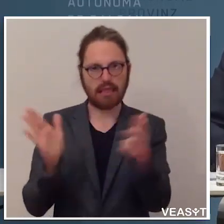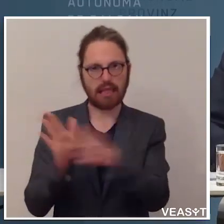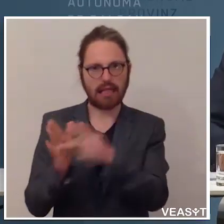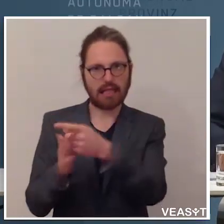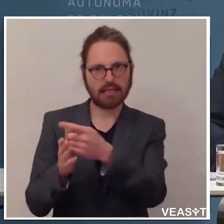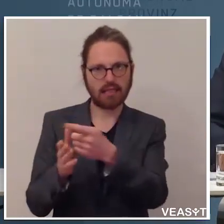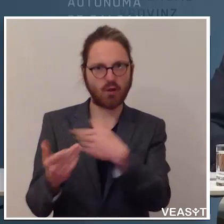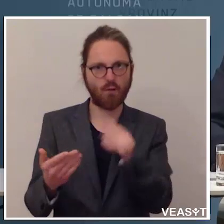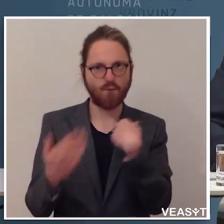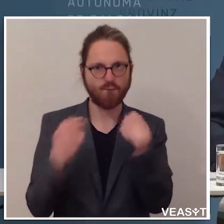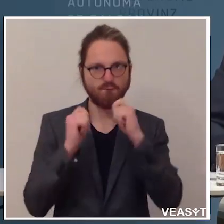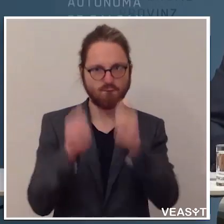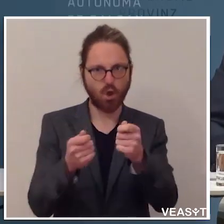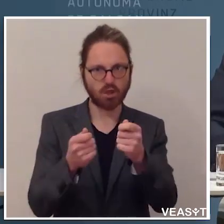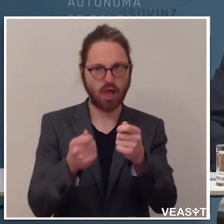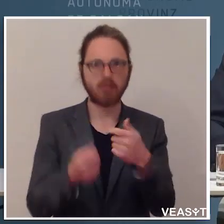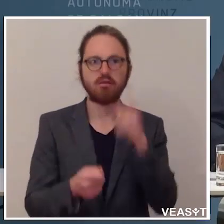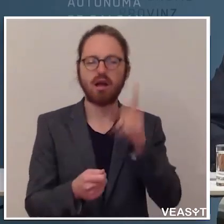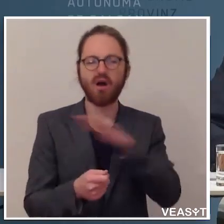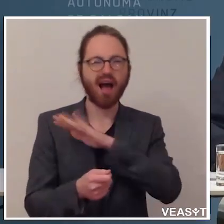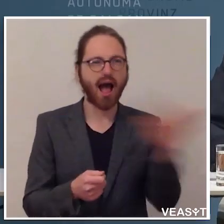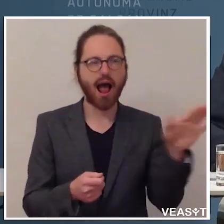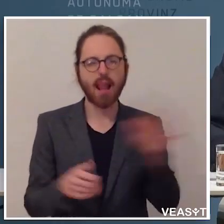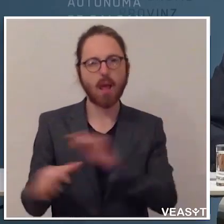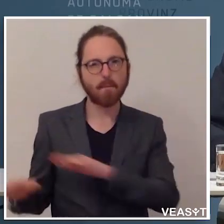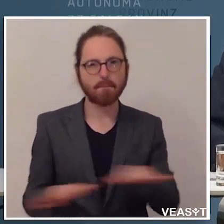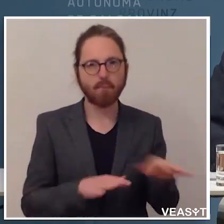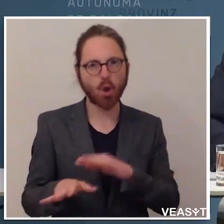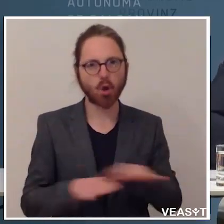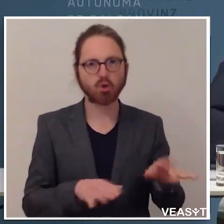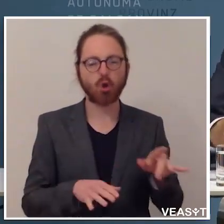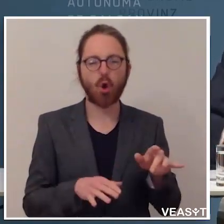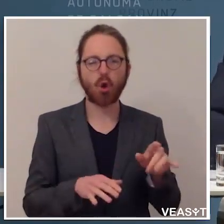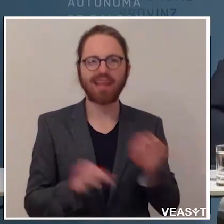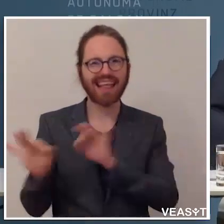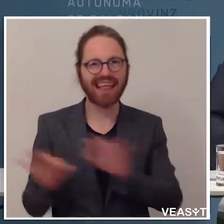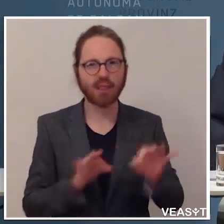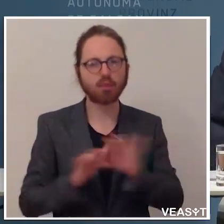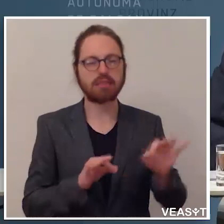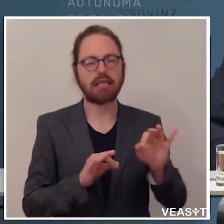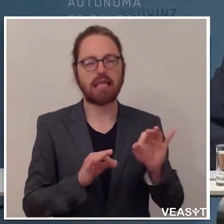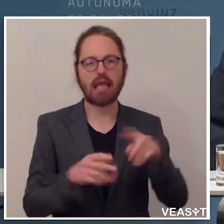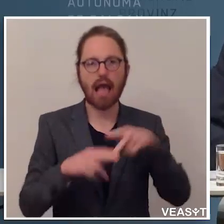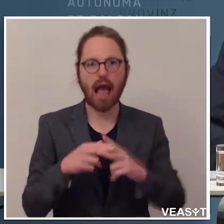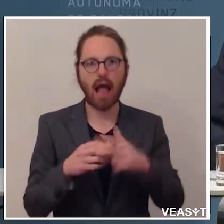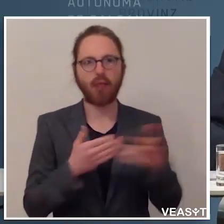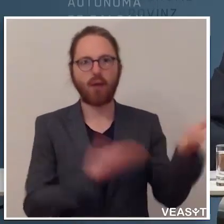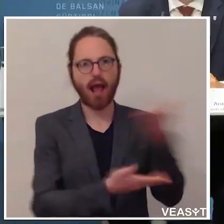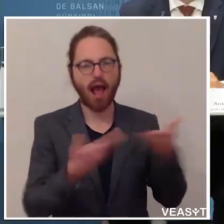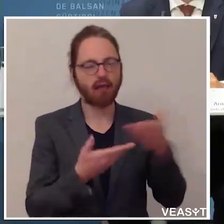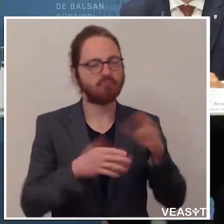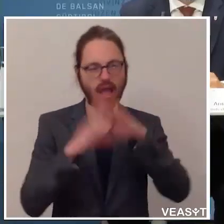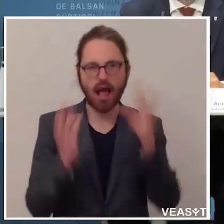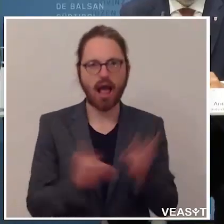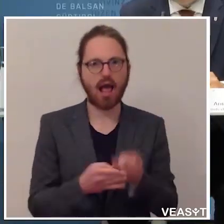Auch alle Produktionstätigkeiten in Industrie, Handwerk und Handel, also alles auch, was das produzierende Gewerbe, die